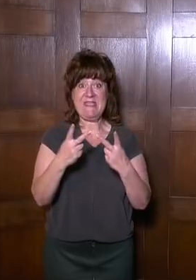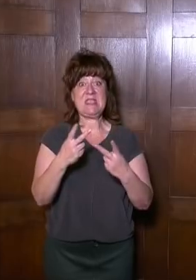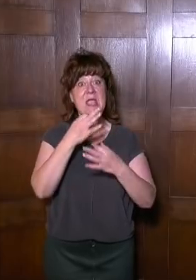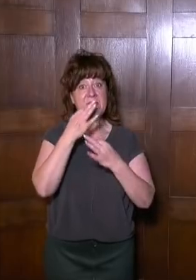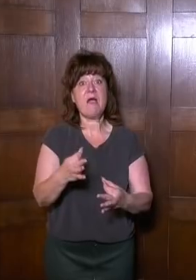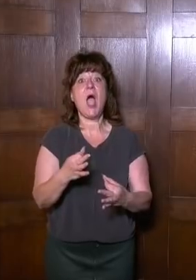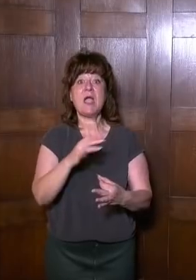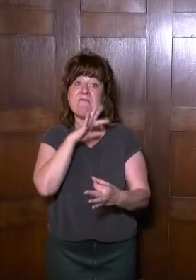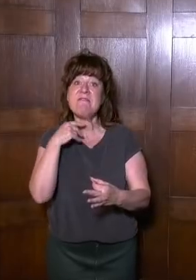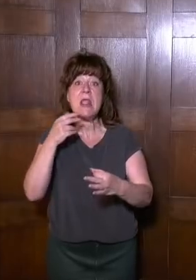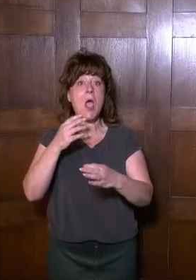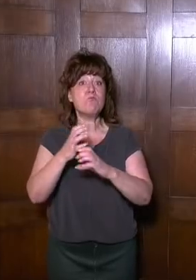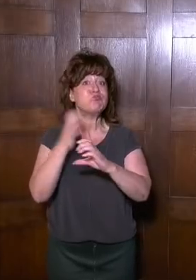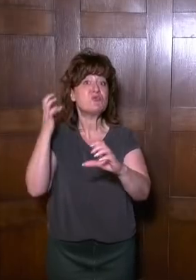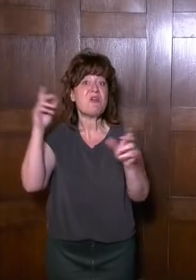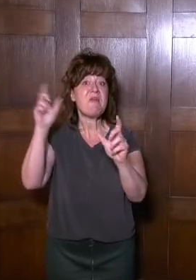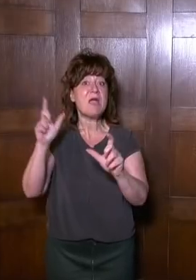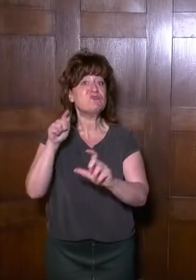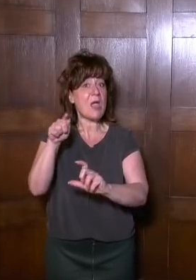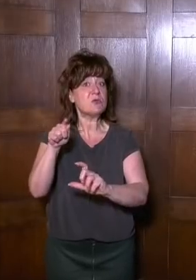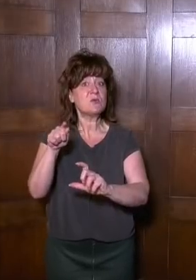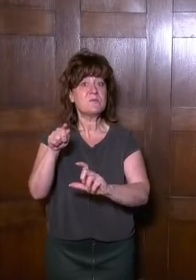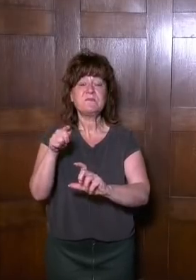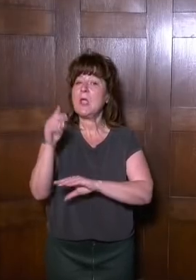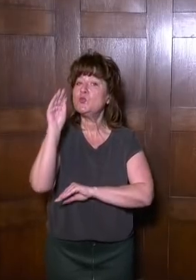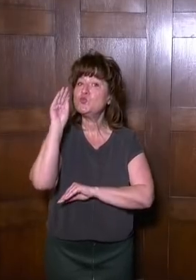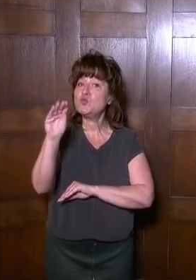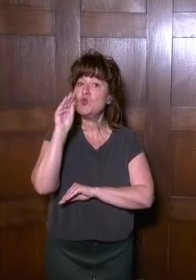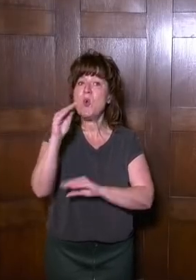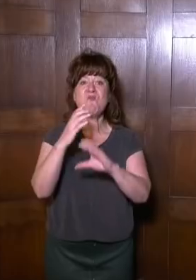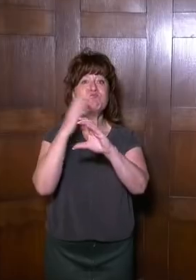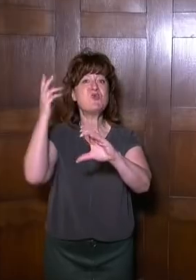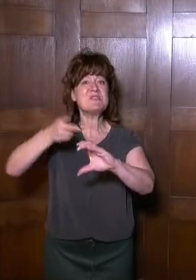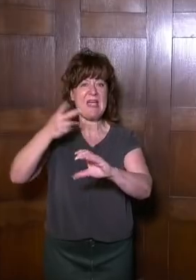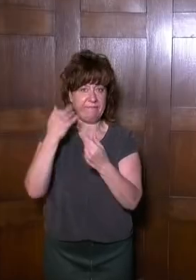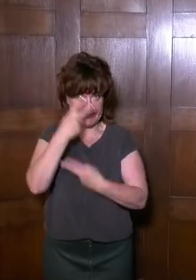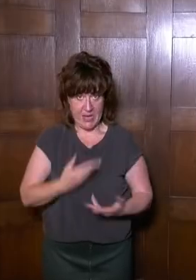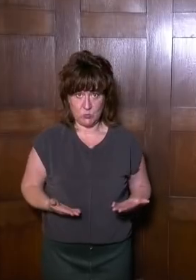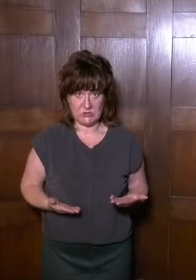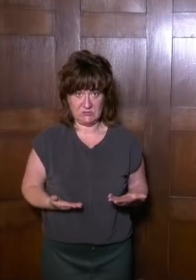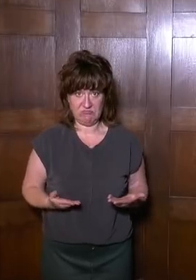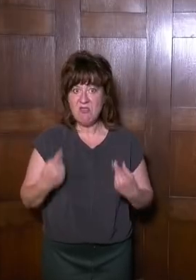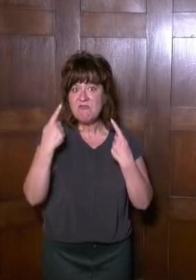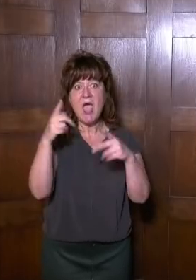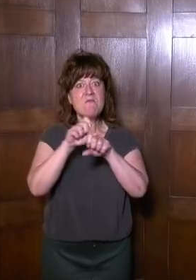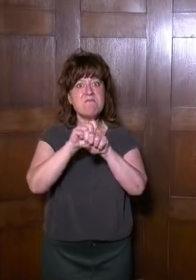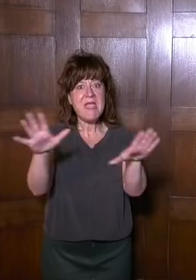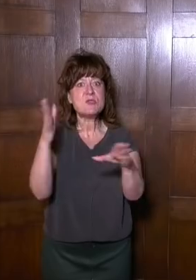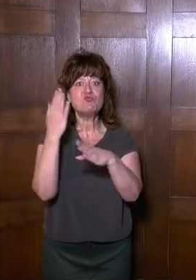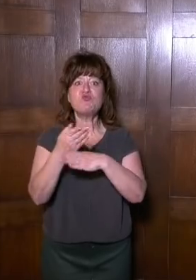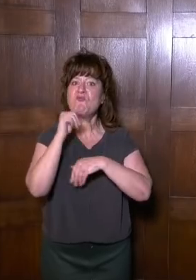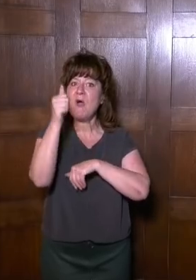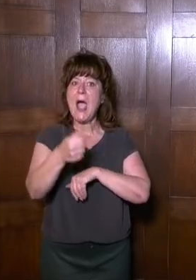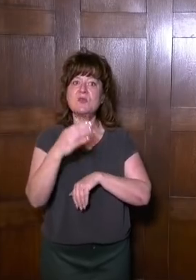vielen Busveranstaltern: Wie sieht die zukünftige Busreise aus? Sie haben ja in den Medien letzte Woche bekannt gegeben, dass mit der